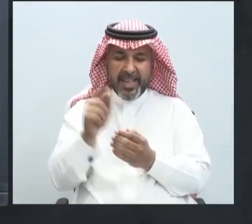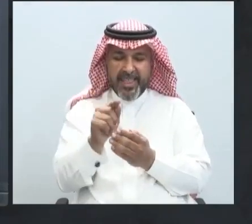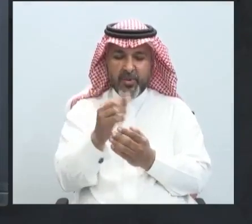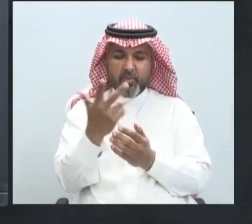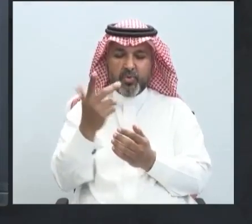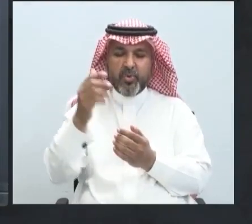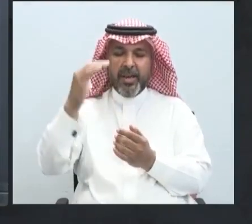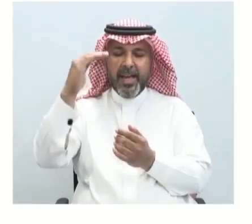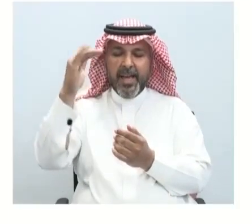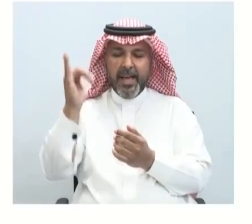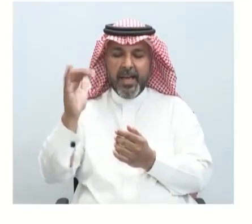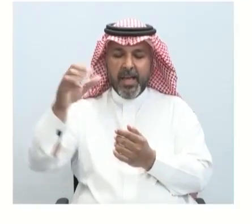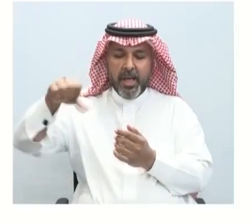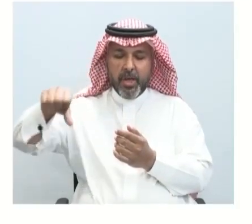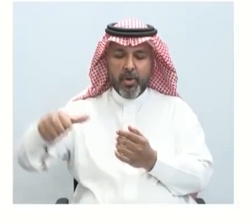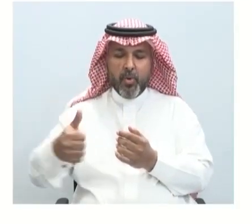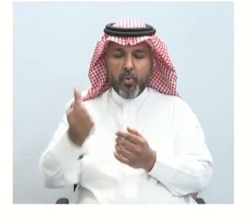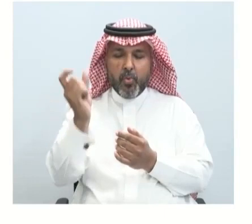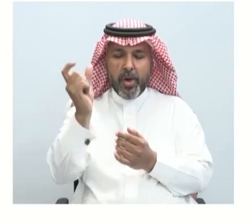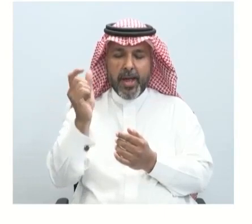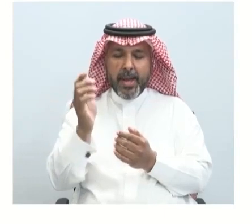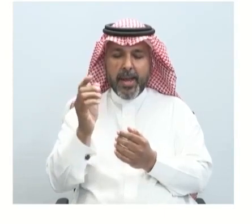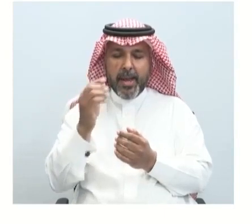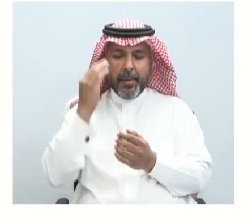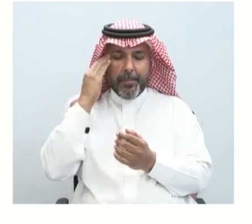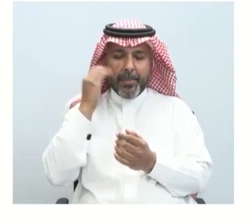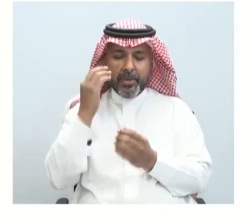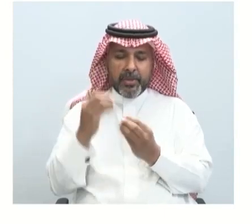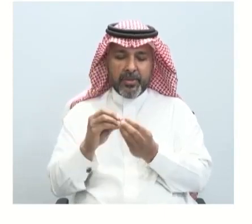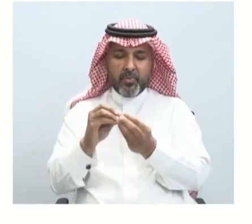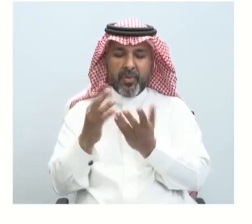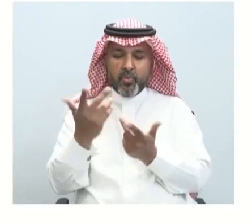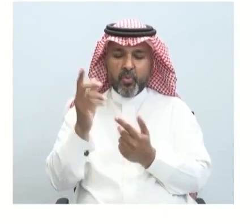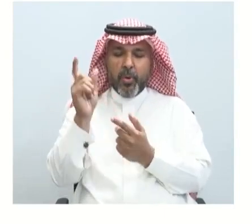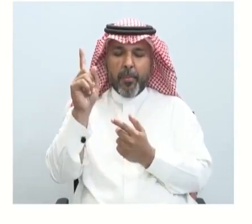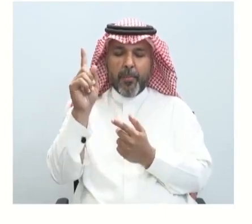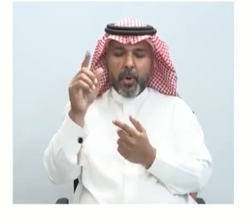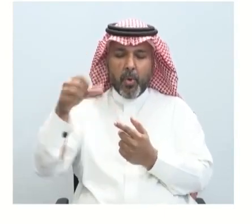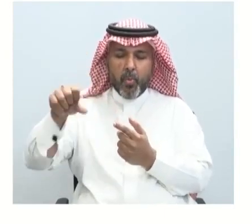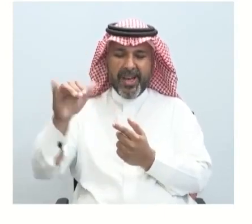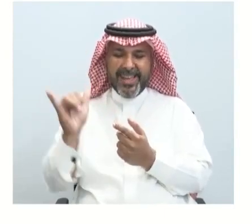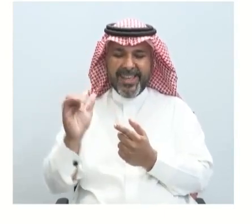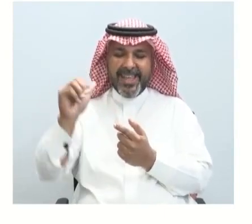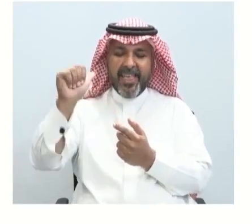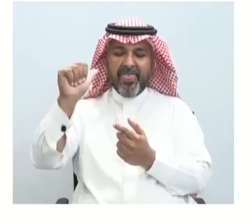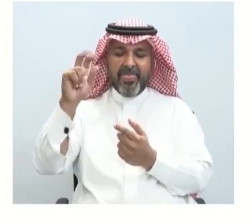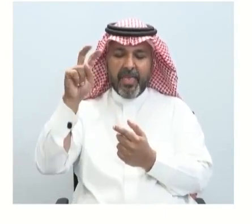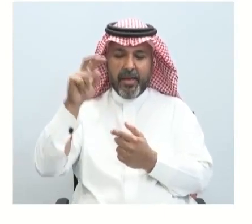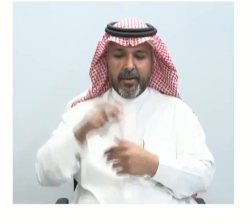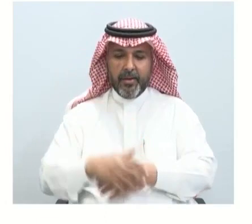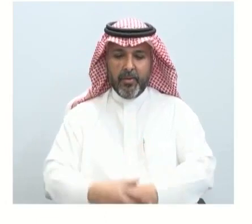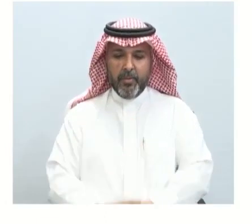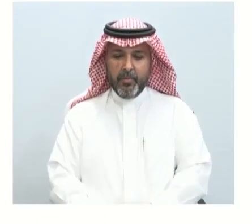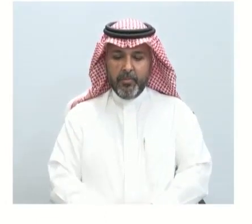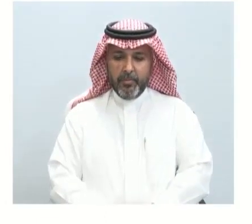المجموعه الكروموسوميه اذا الامشاج او الامشاج الاحاديه تملك نصف العدد 33 وعندما